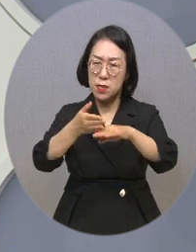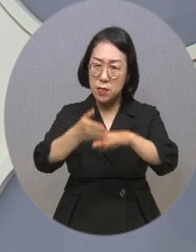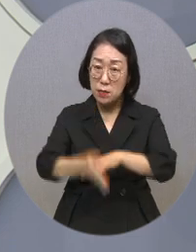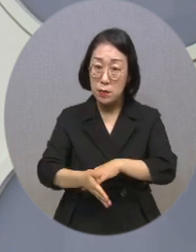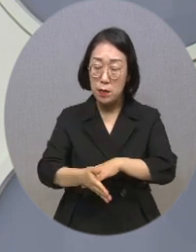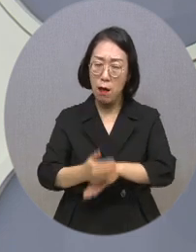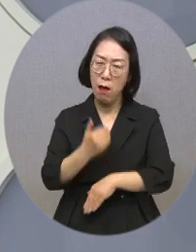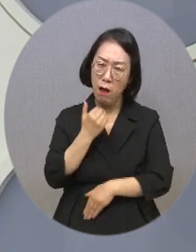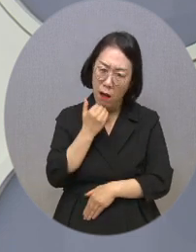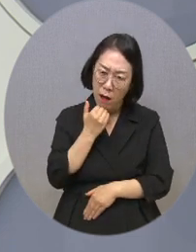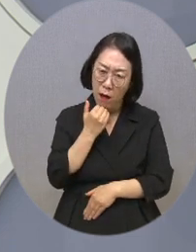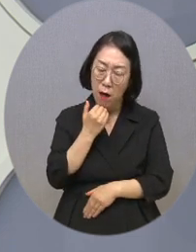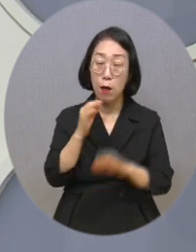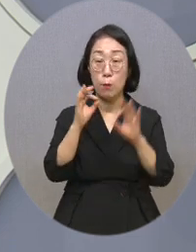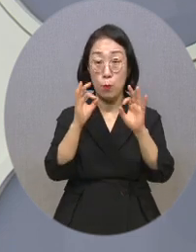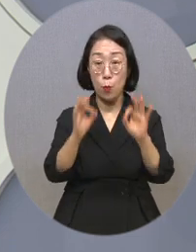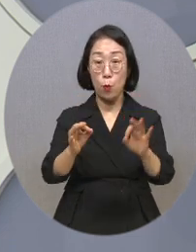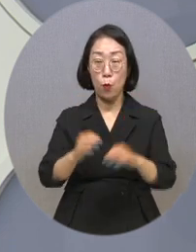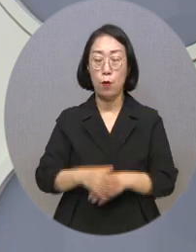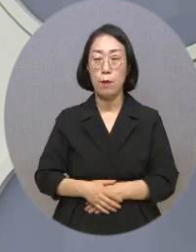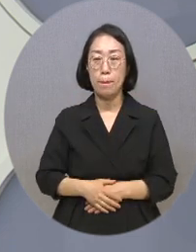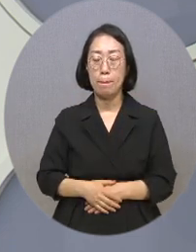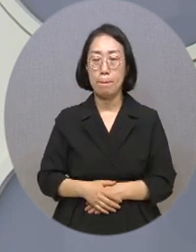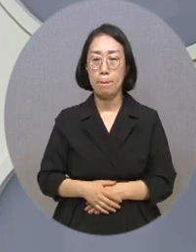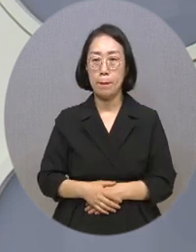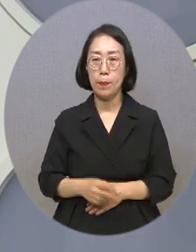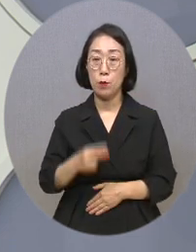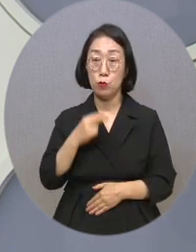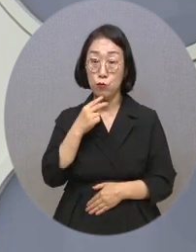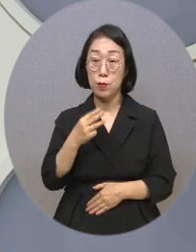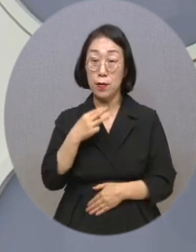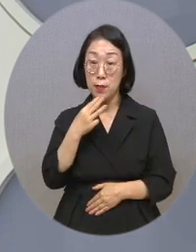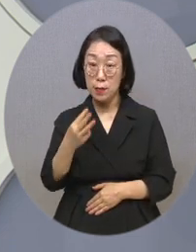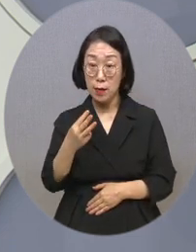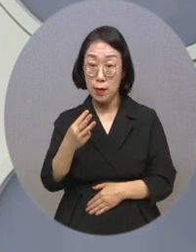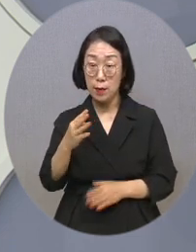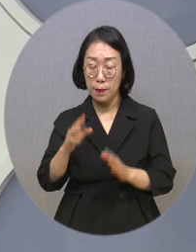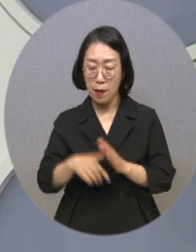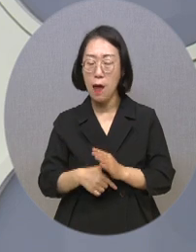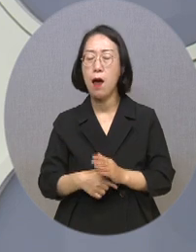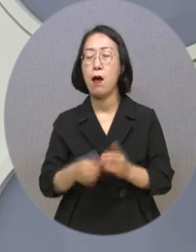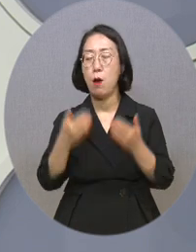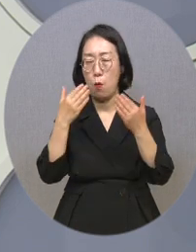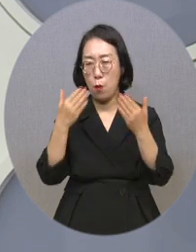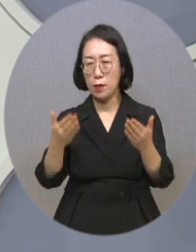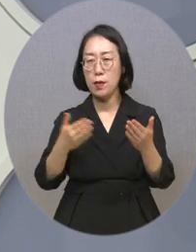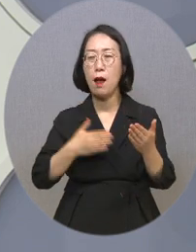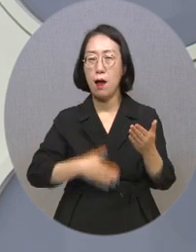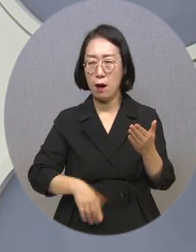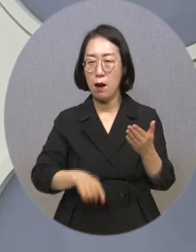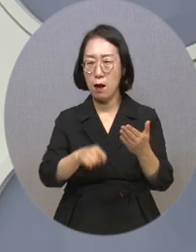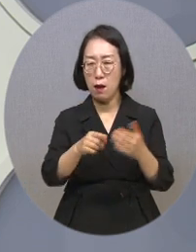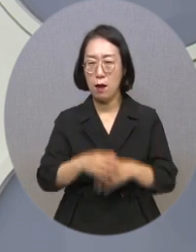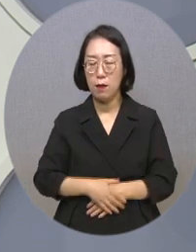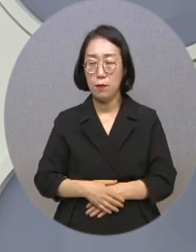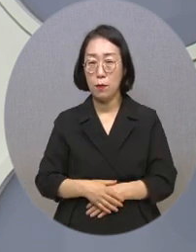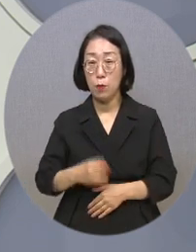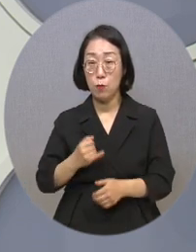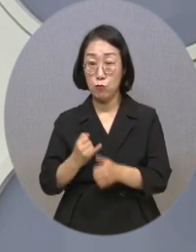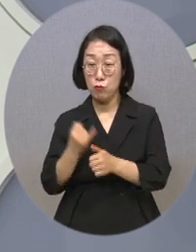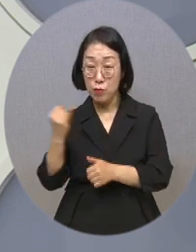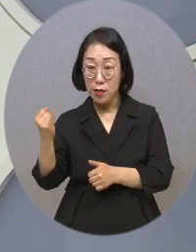늦어지니까 저희는 이제 한 두세 살 될 때는 거의 확신을 하게 됐죠. 그리고 저희 집사람도